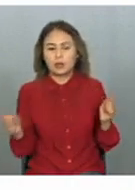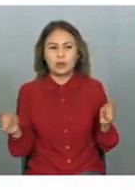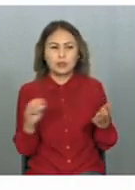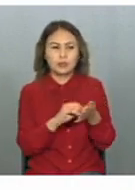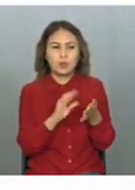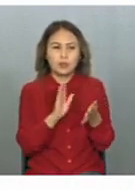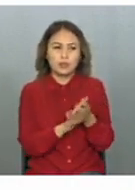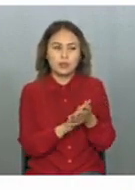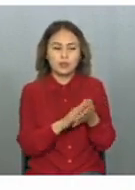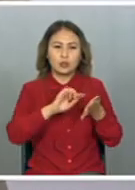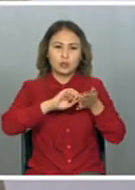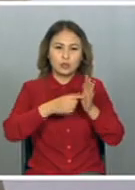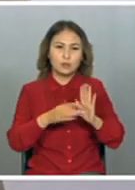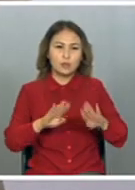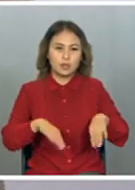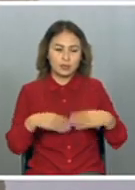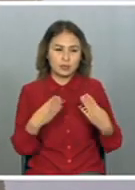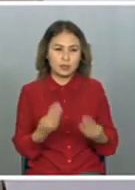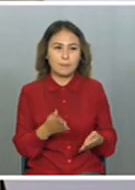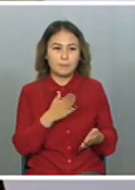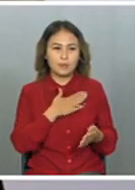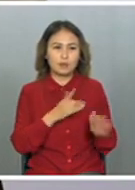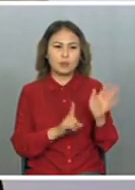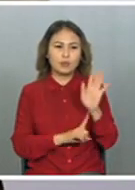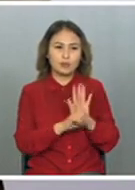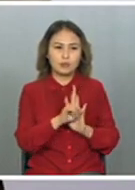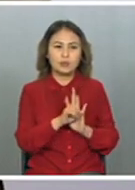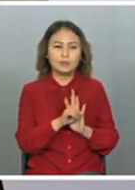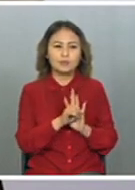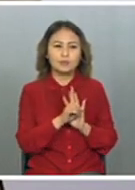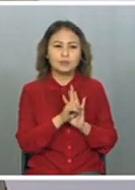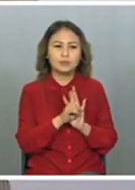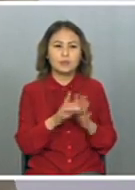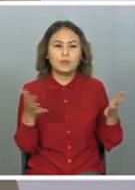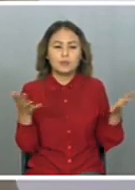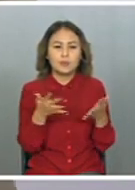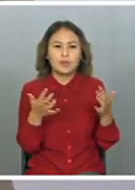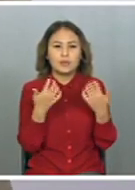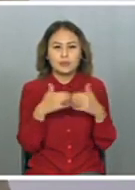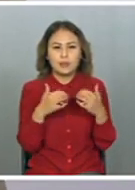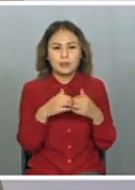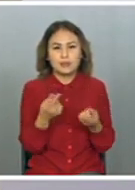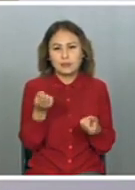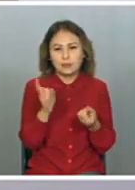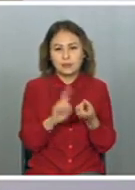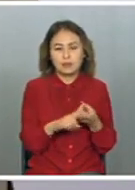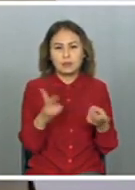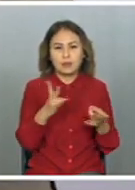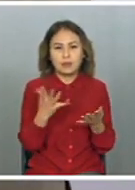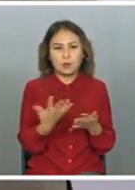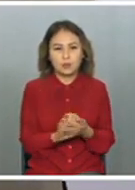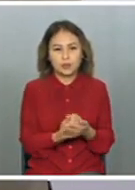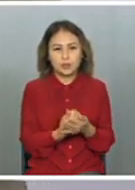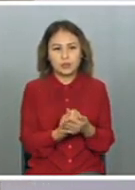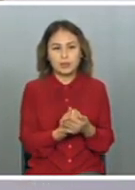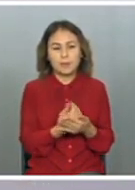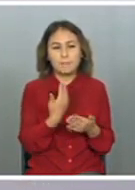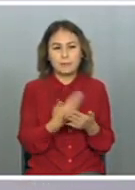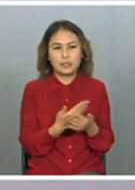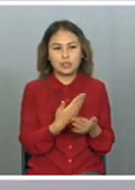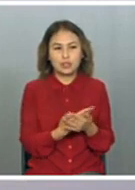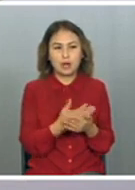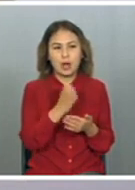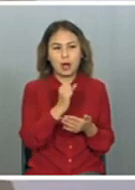сәуледе нүктелер беріледі. Біз осы нүктелердің қандай санға сәйкес келіп тұрғанын табуымыз керек. Бірінші